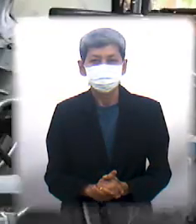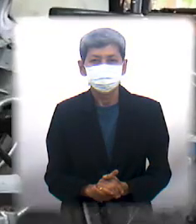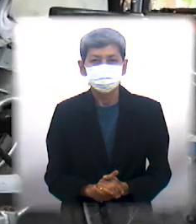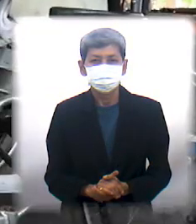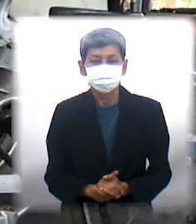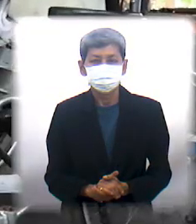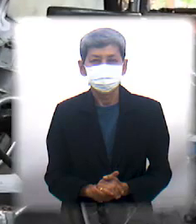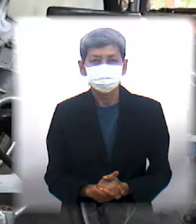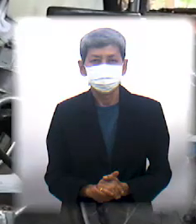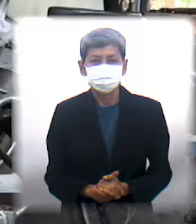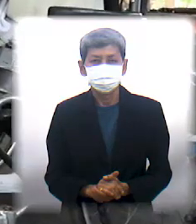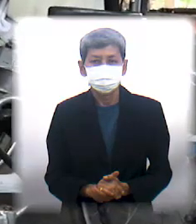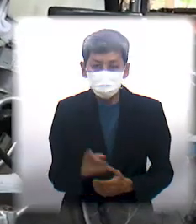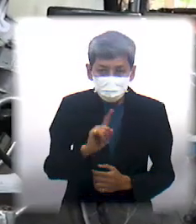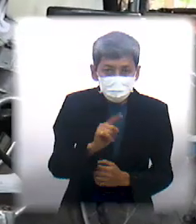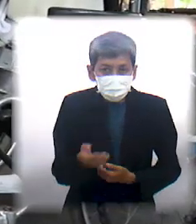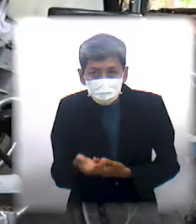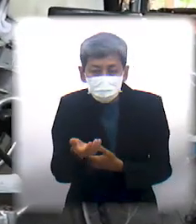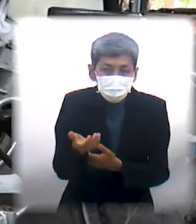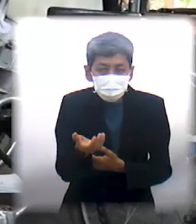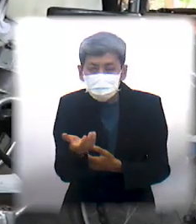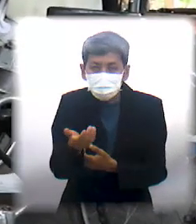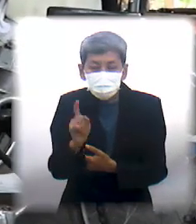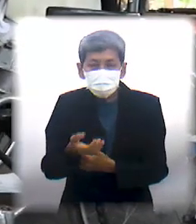ครับขอน้องได ้ค่ะตัวเอาอันไหน